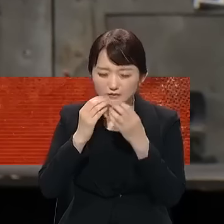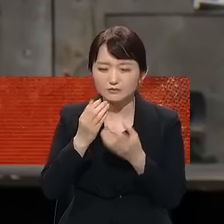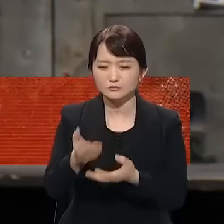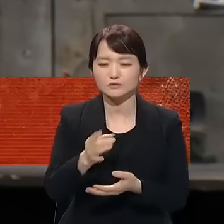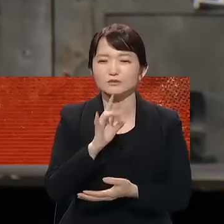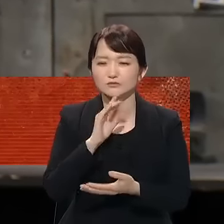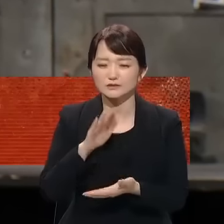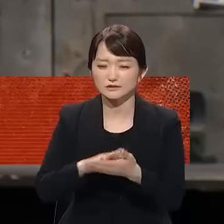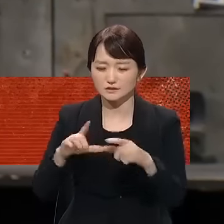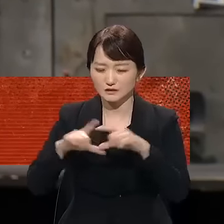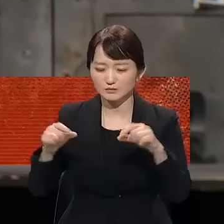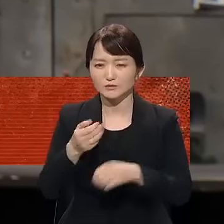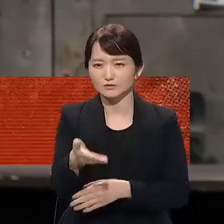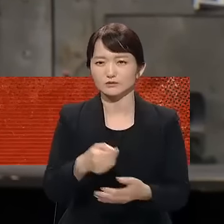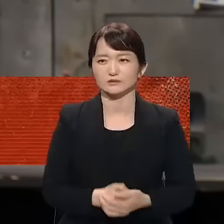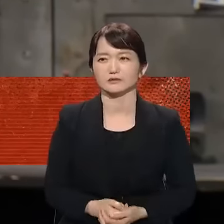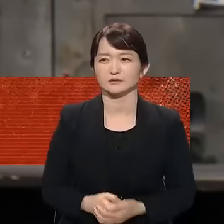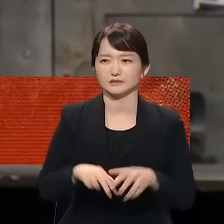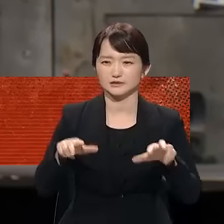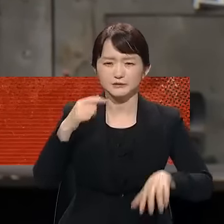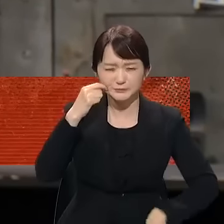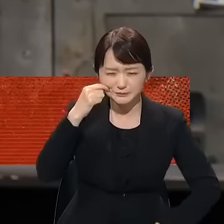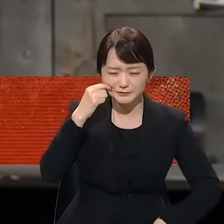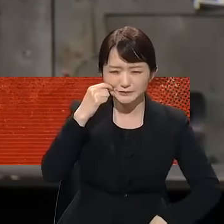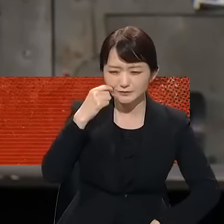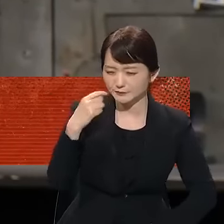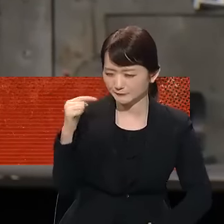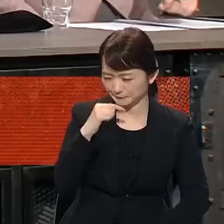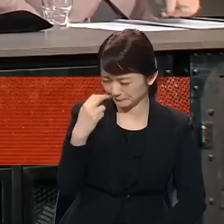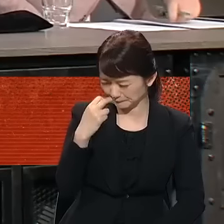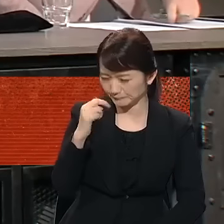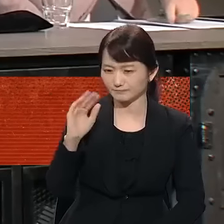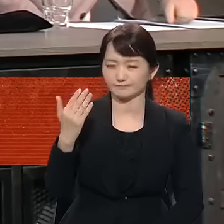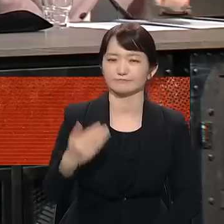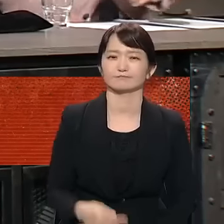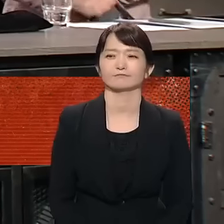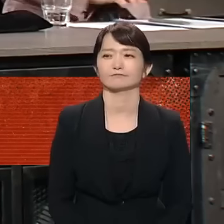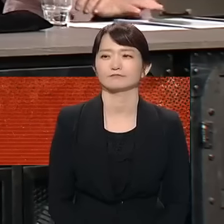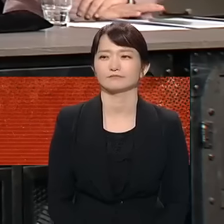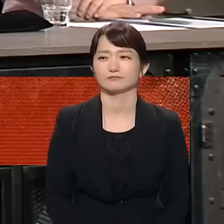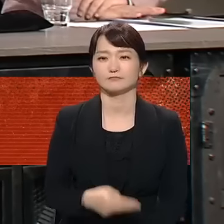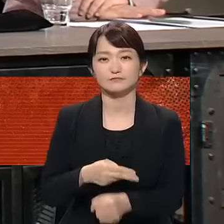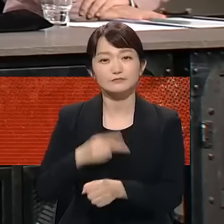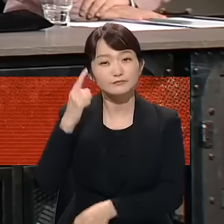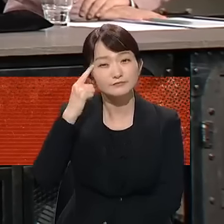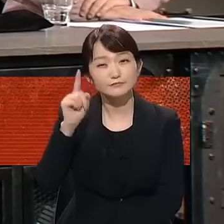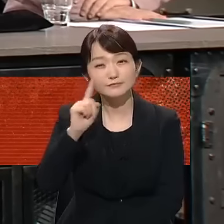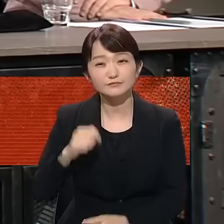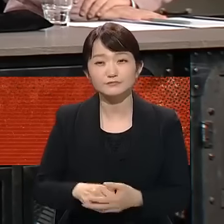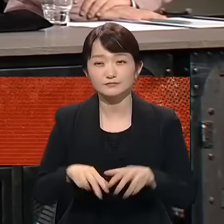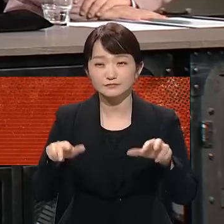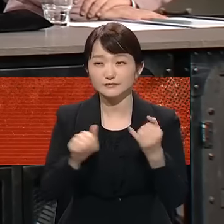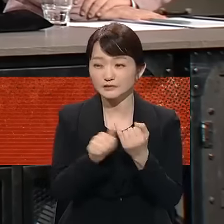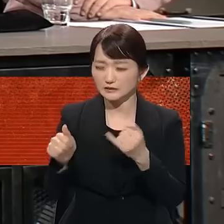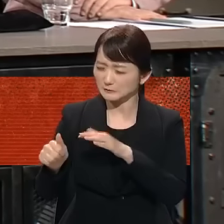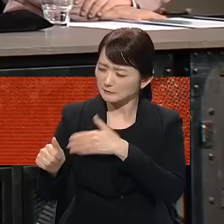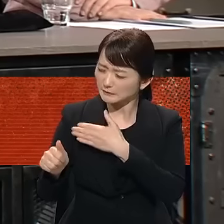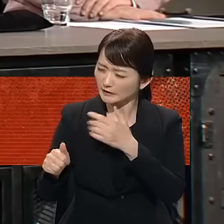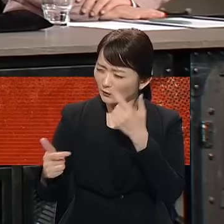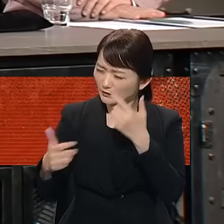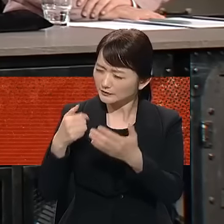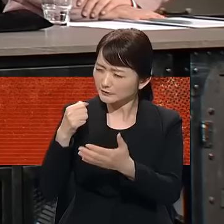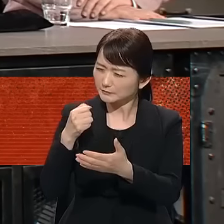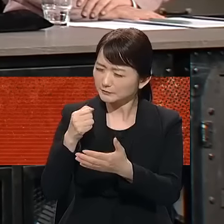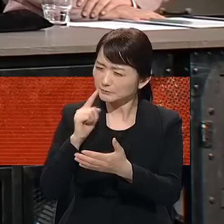못하도록 탁 이렇게 단속 하시면 될 것 같습니다 자 교수님네 저는 이제 뭐 아직 외도라고 단정을 지을 순 없는데